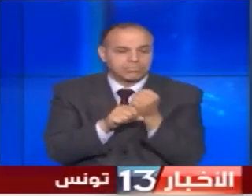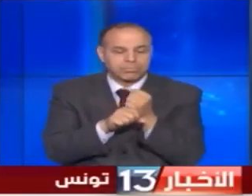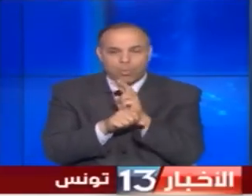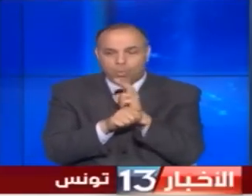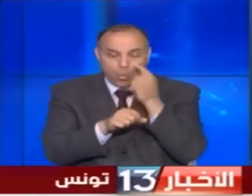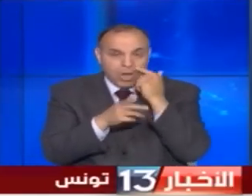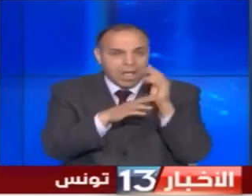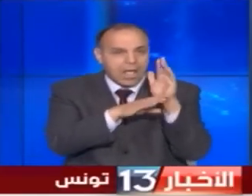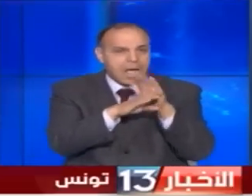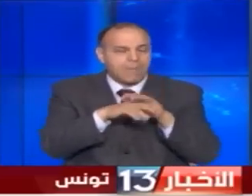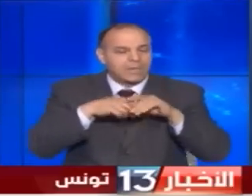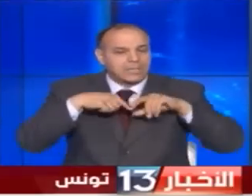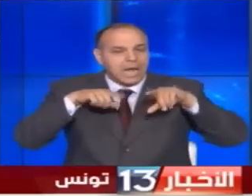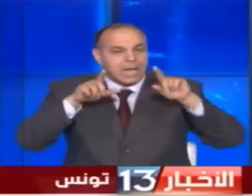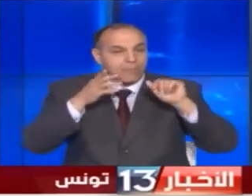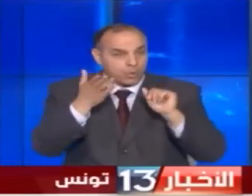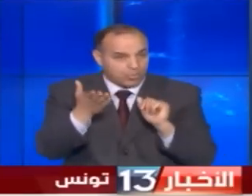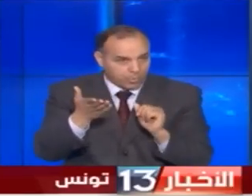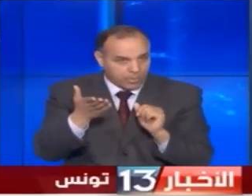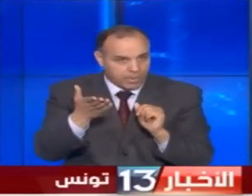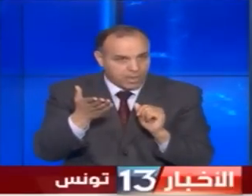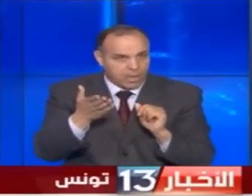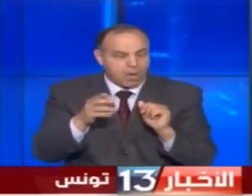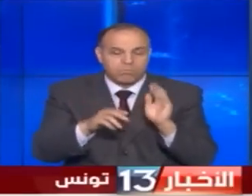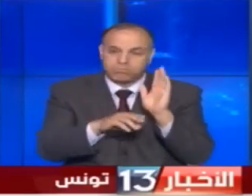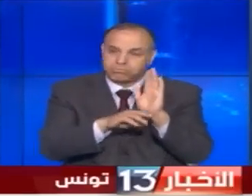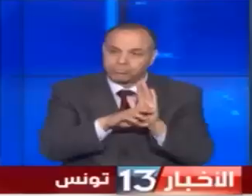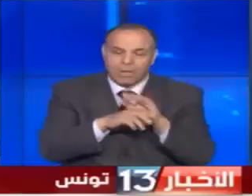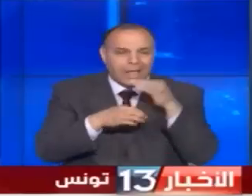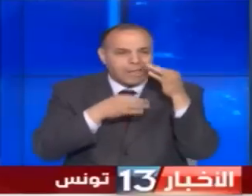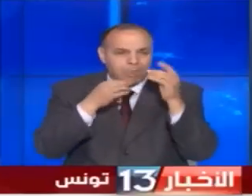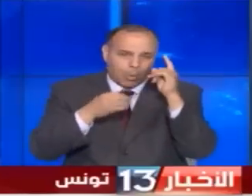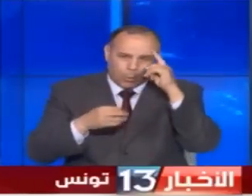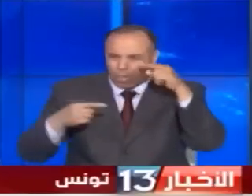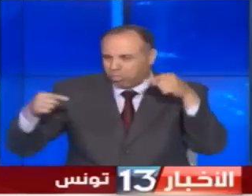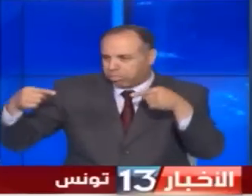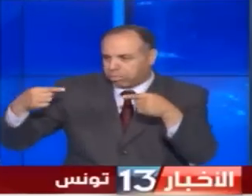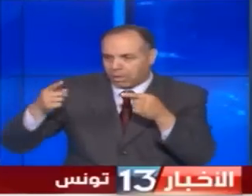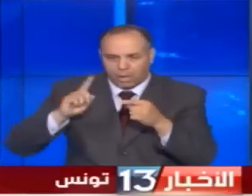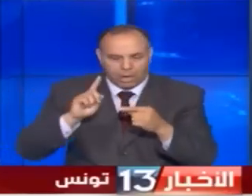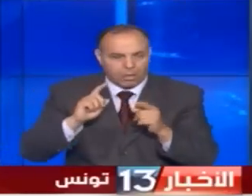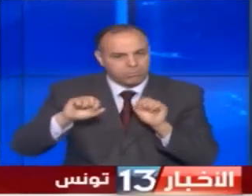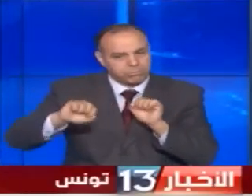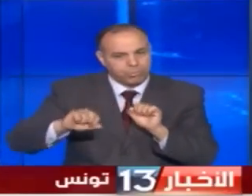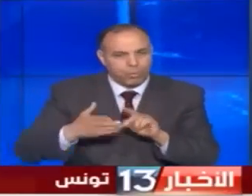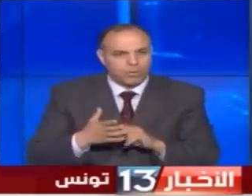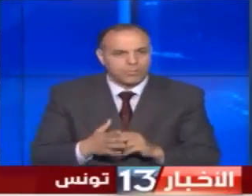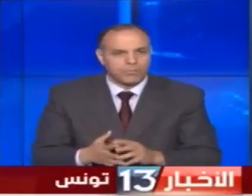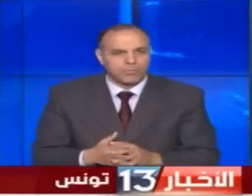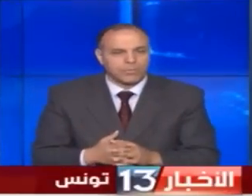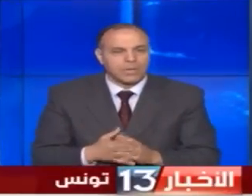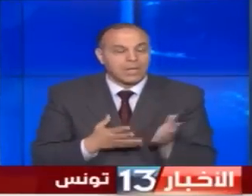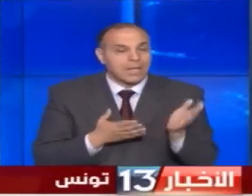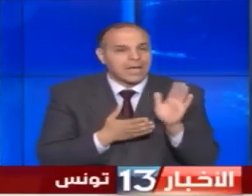هي حريه الاعلام والتوقي من خطابات الكراهيه والتصدي لها اه قدمنا تدريبات